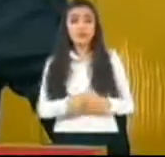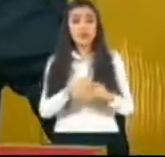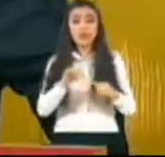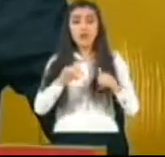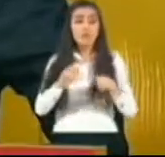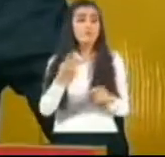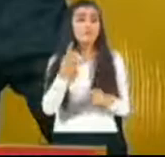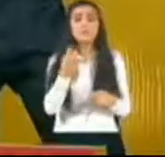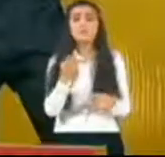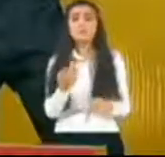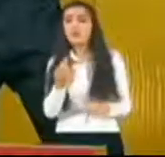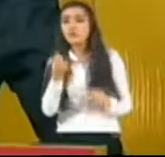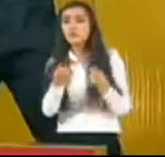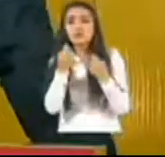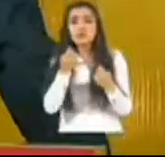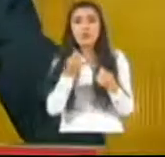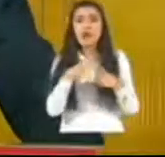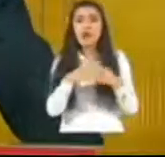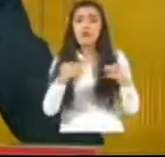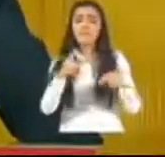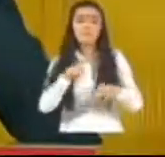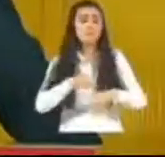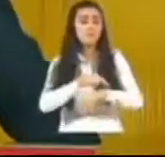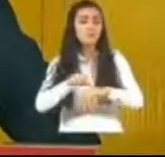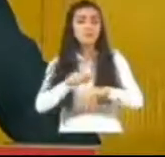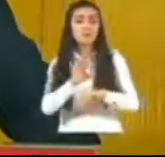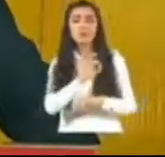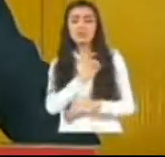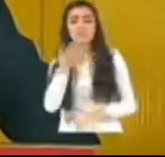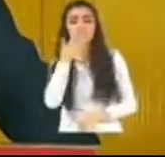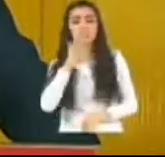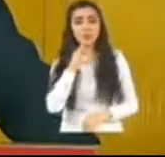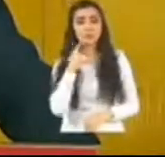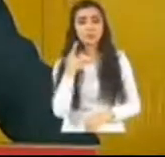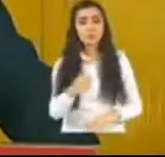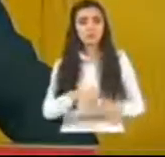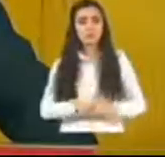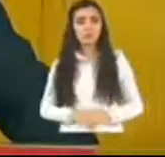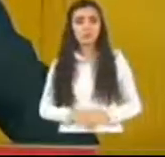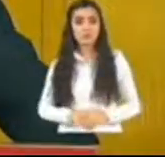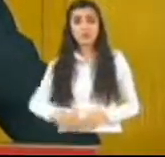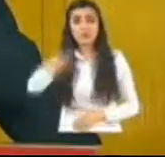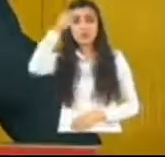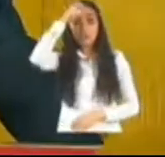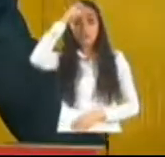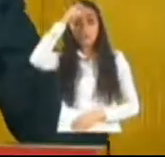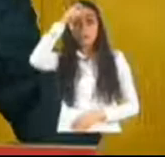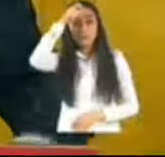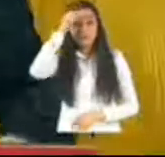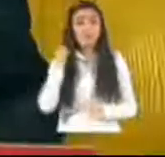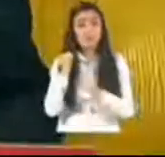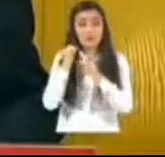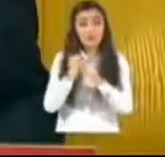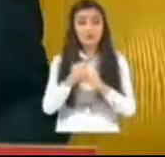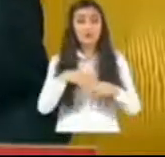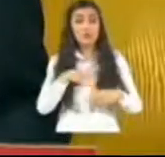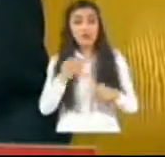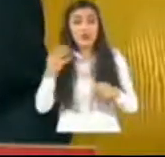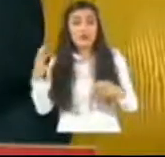Oyalanacak boş işlerle kaybedecek zamanımız ise hiç yoktur. Türkiye yüklerinden